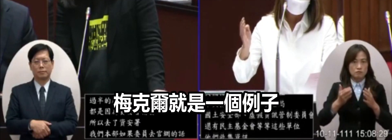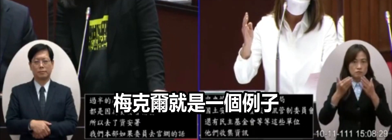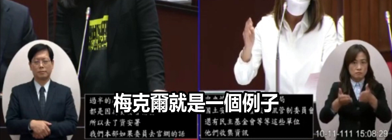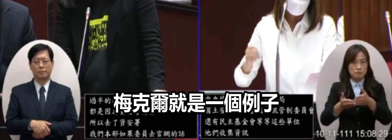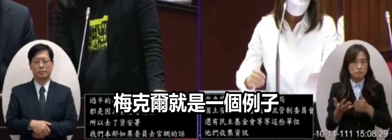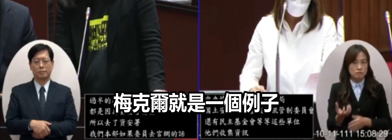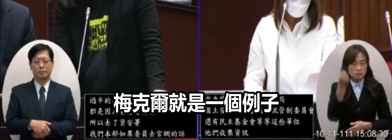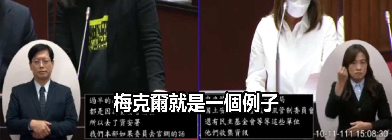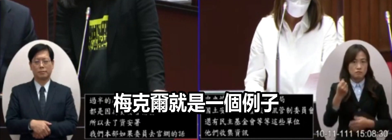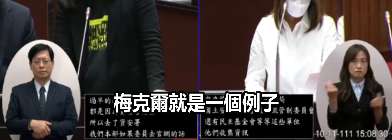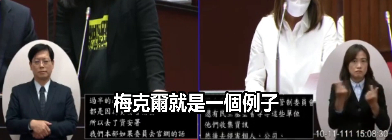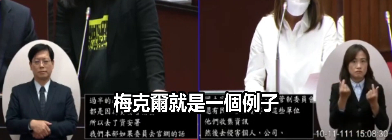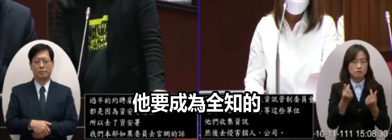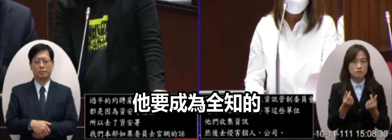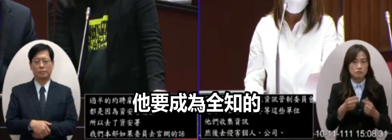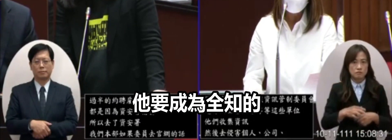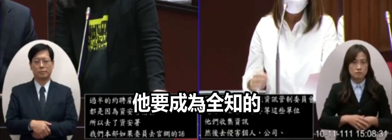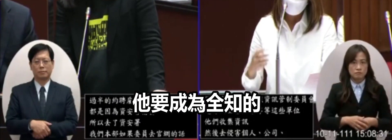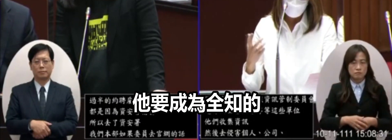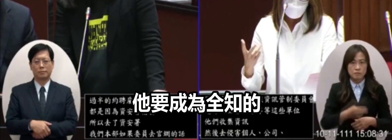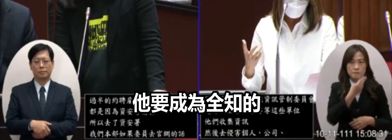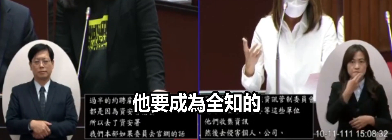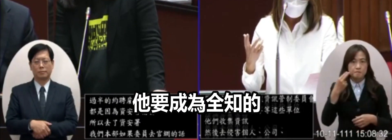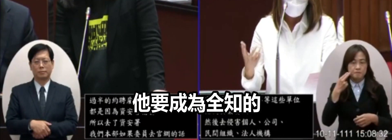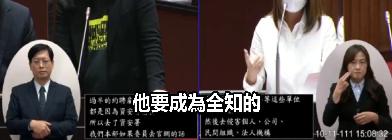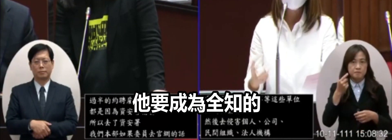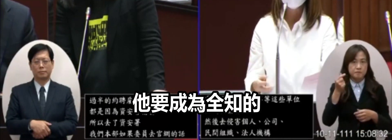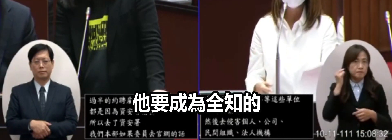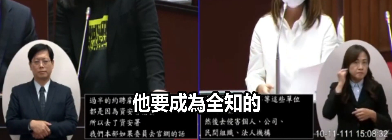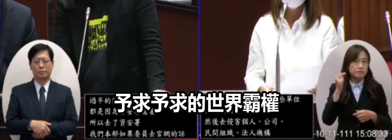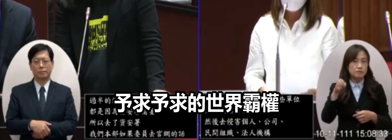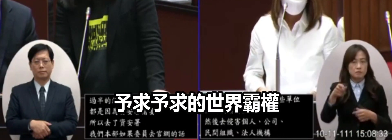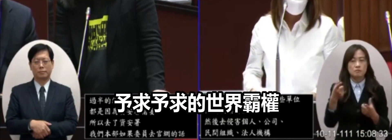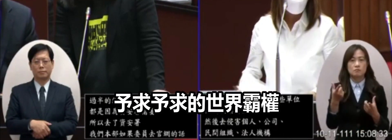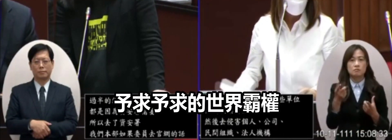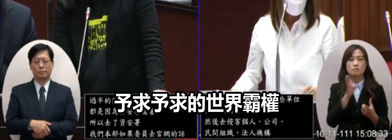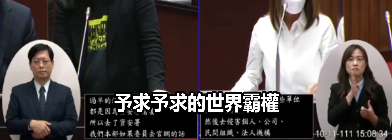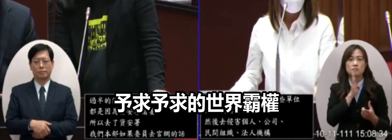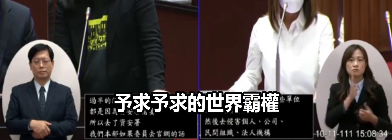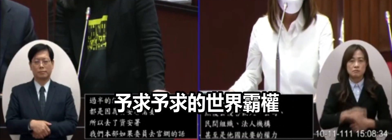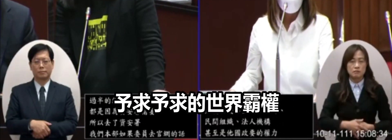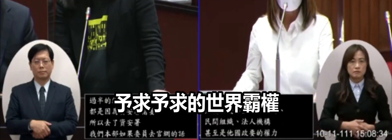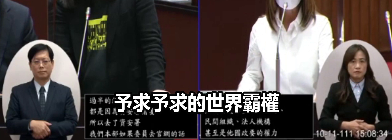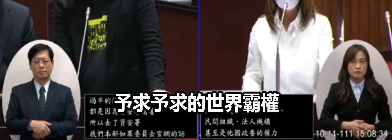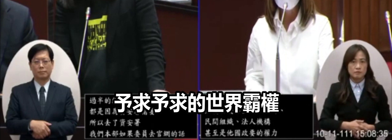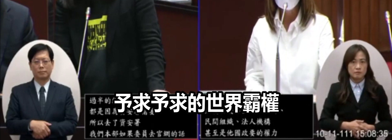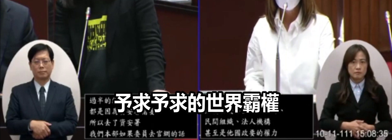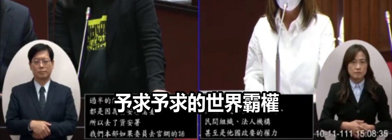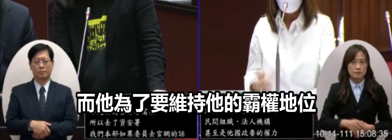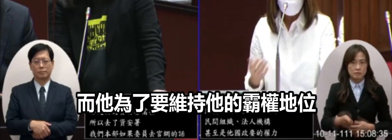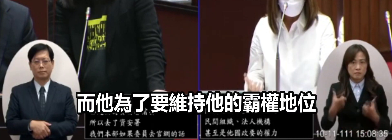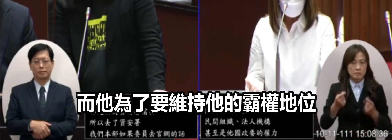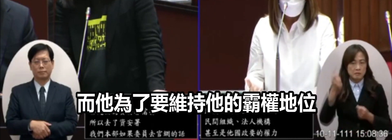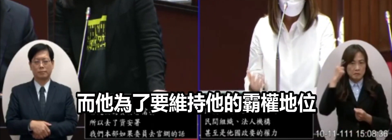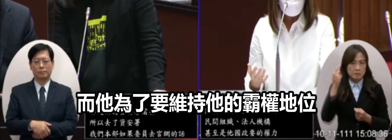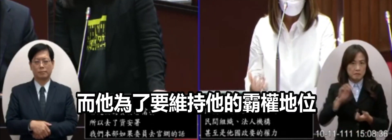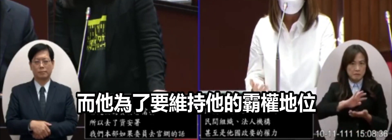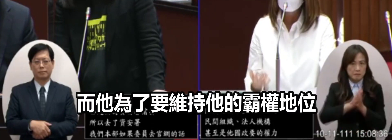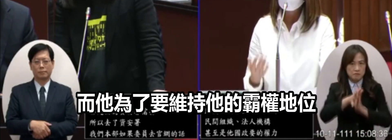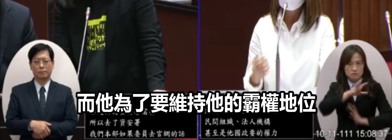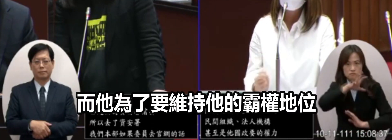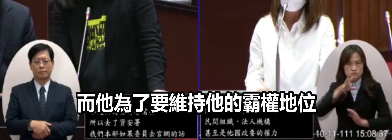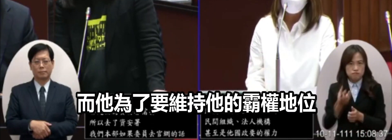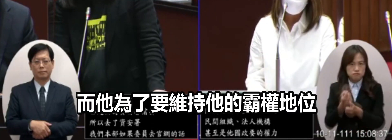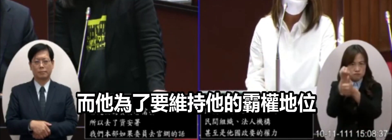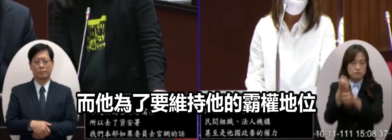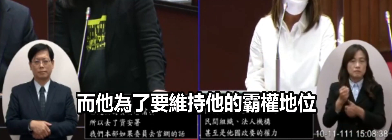的梅克尔就是一个例子，他要成为全知的、欲求于求的世界霸权，而他为了要维